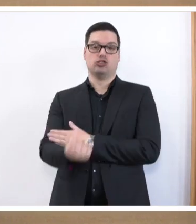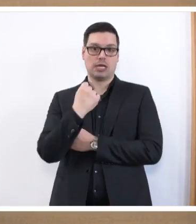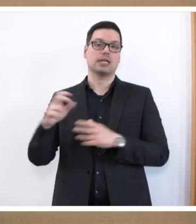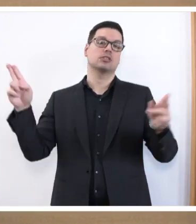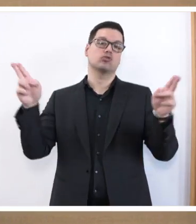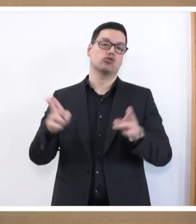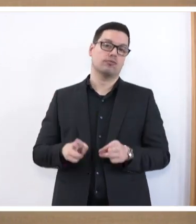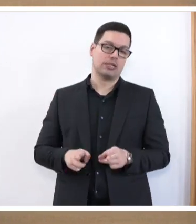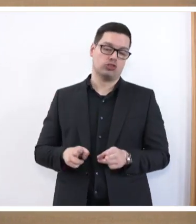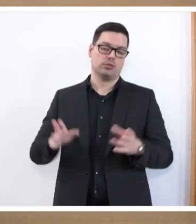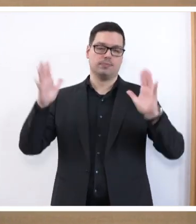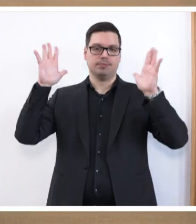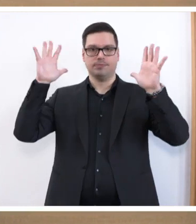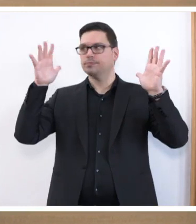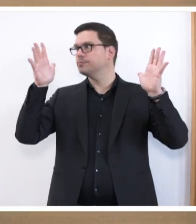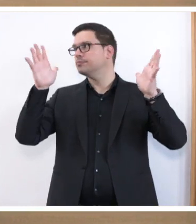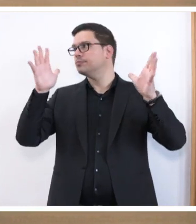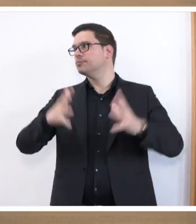schwächen, liebe Kolleginnen und Kollegen.